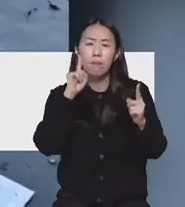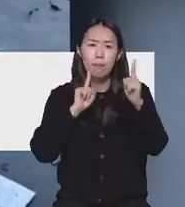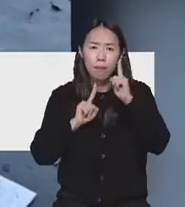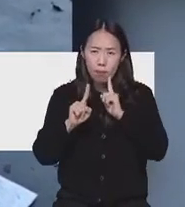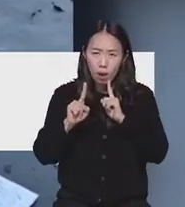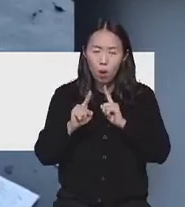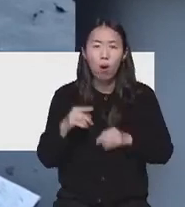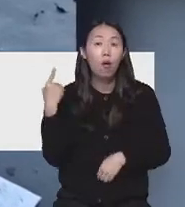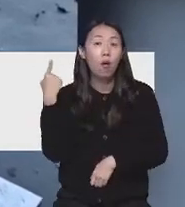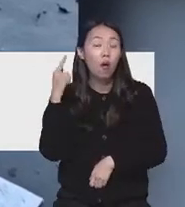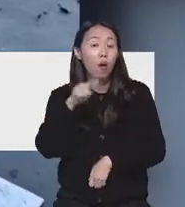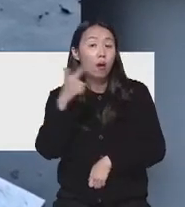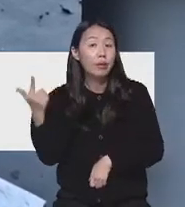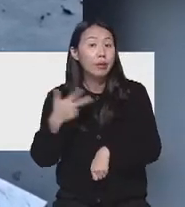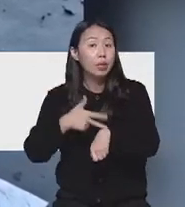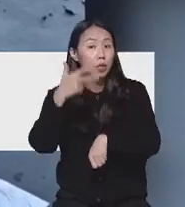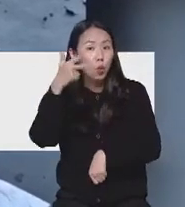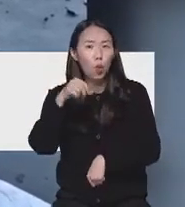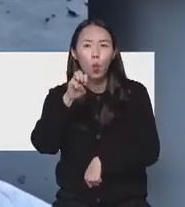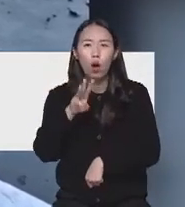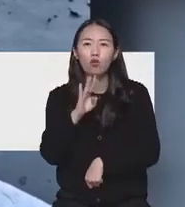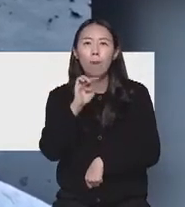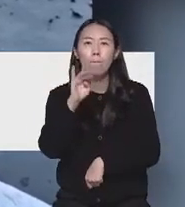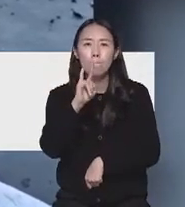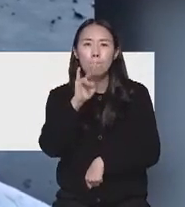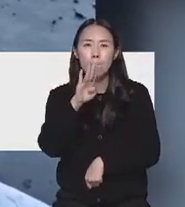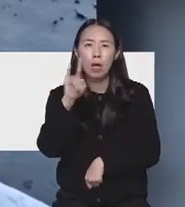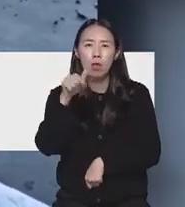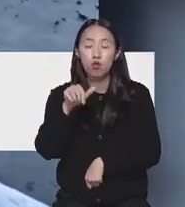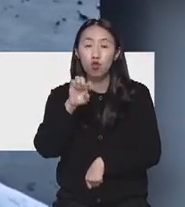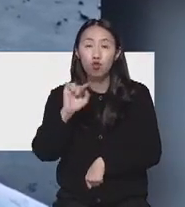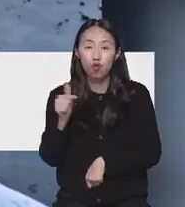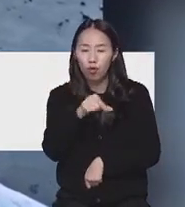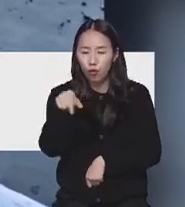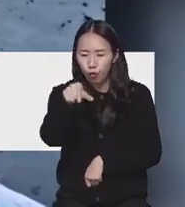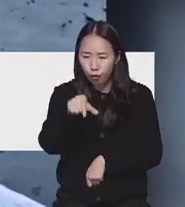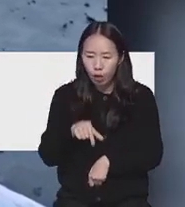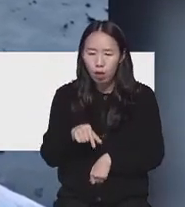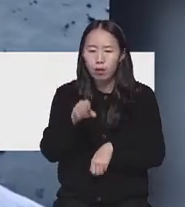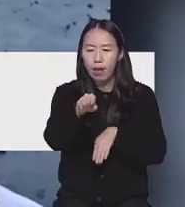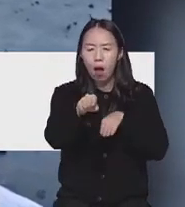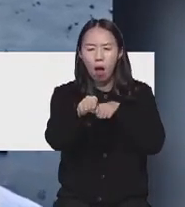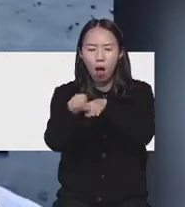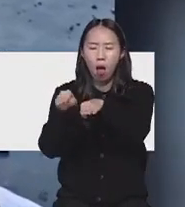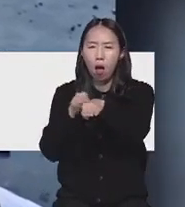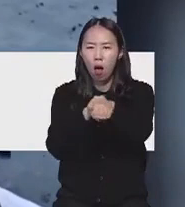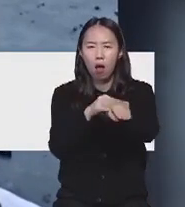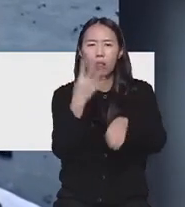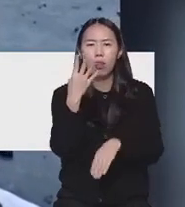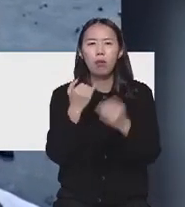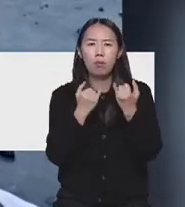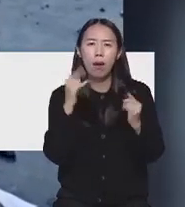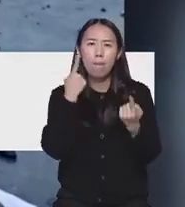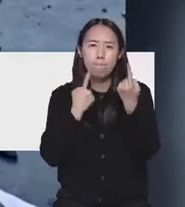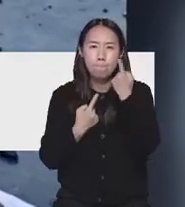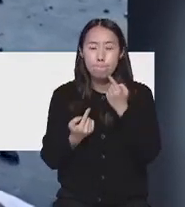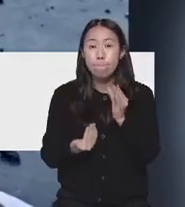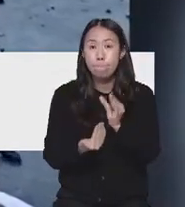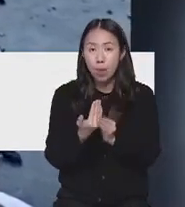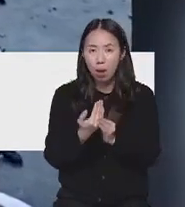입었고 어제 저녁 7시 광주시 백운교차로 인근에서는 승용차 3대가 연쇄 추돌해 4명이 부상을